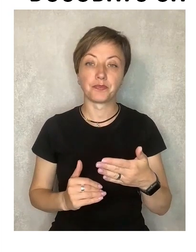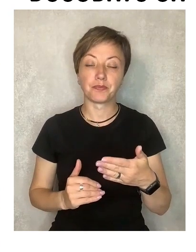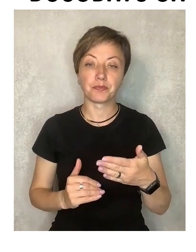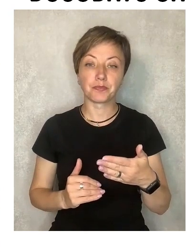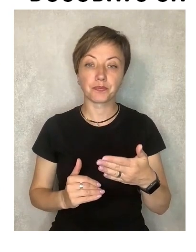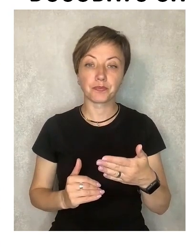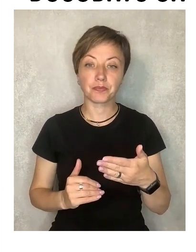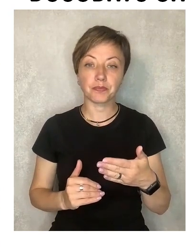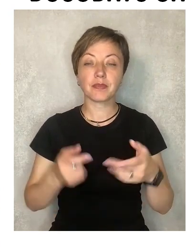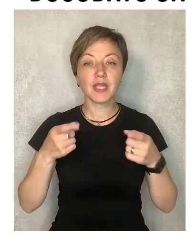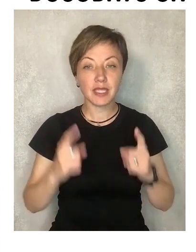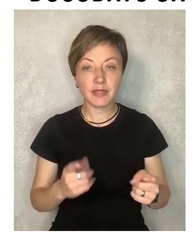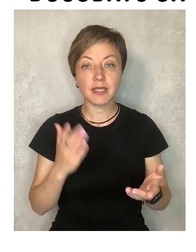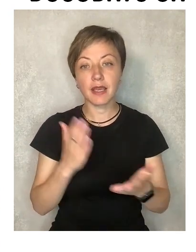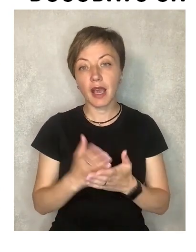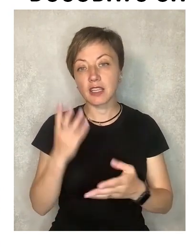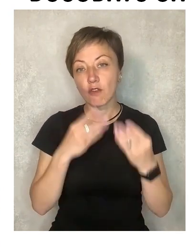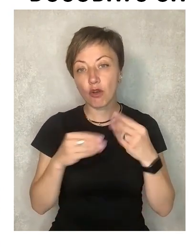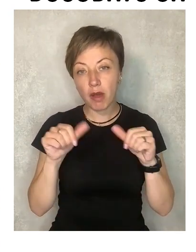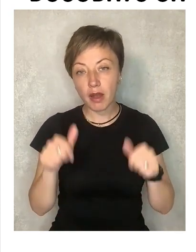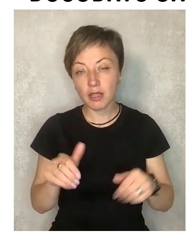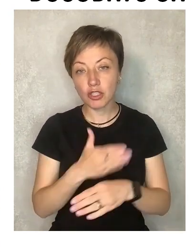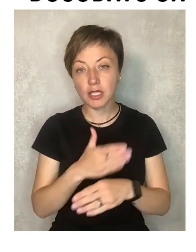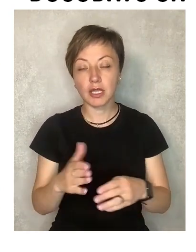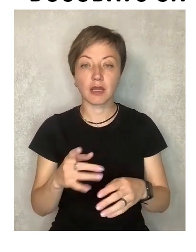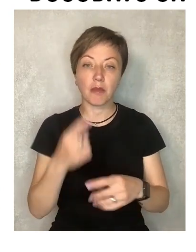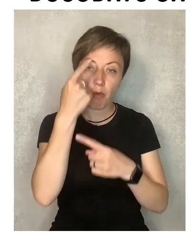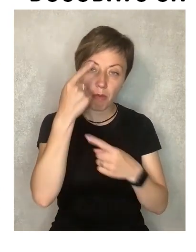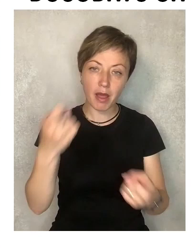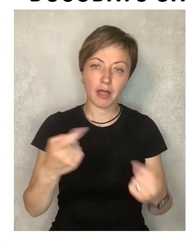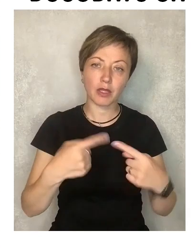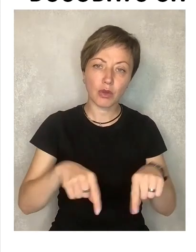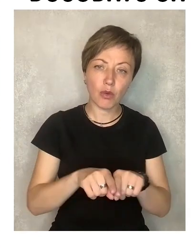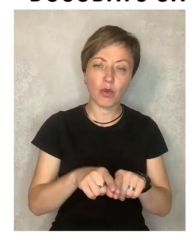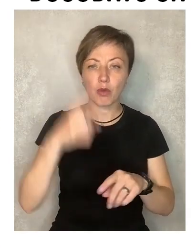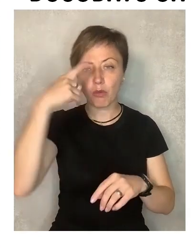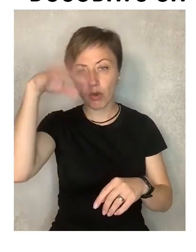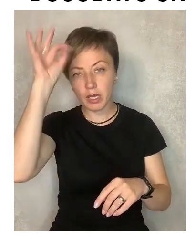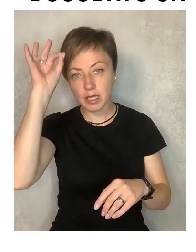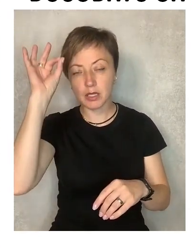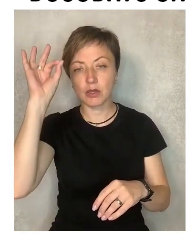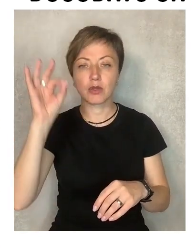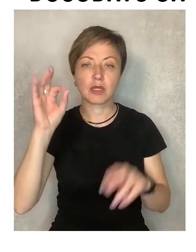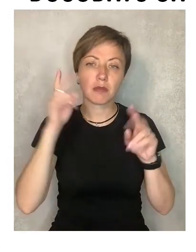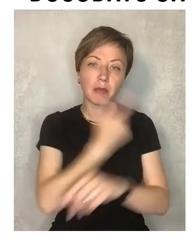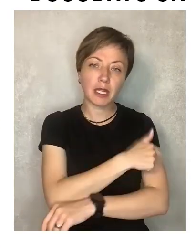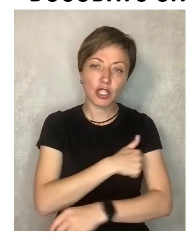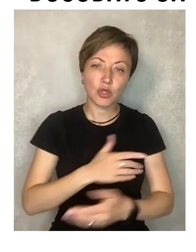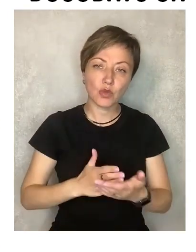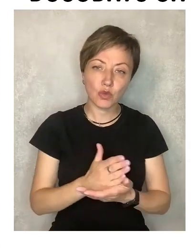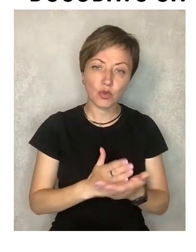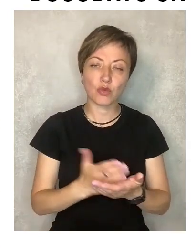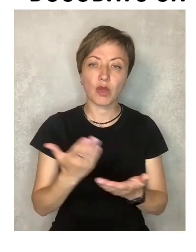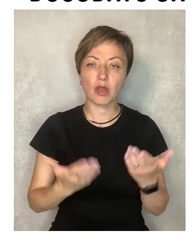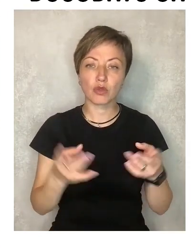Ну, звісно, є якась формальна частина щодо пікету, попередити там певні органи, поліцію, не знаю, медичну службу, якщо це може